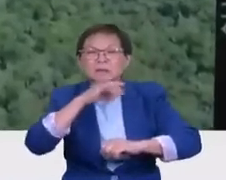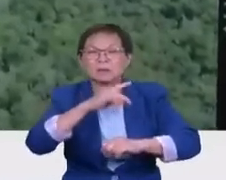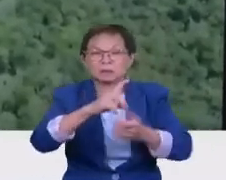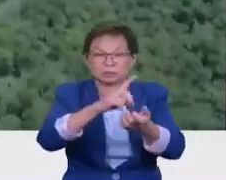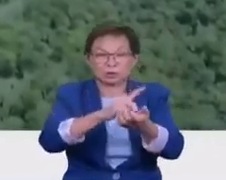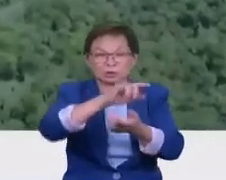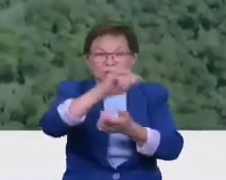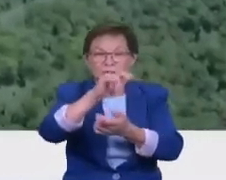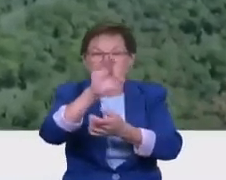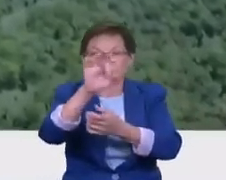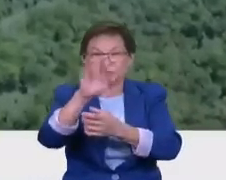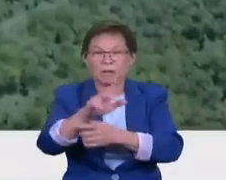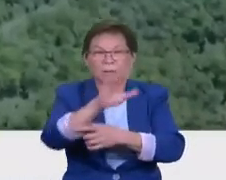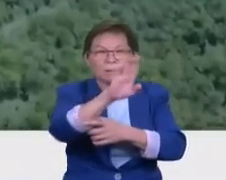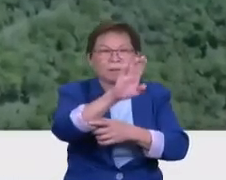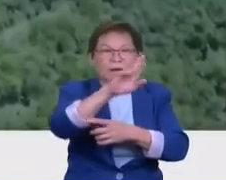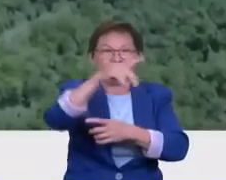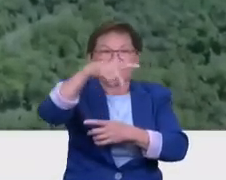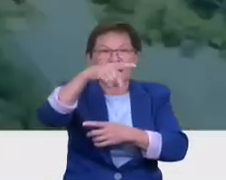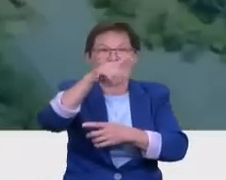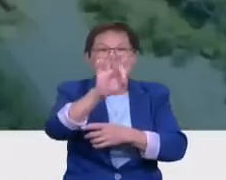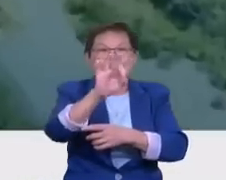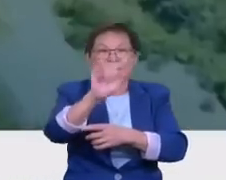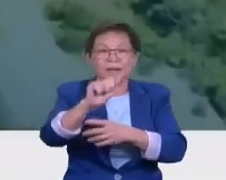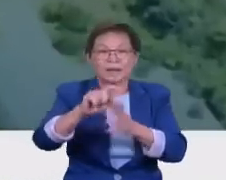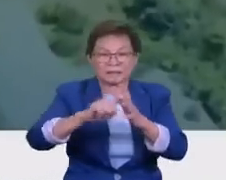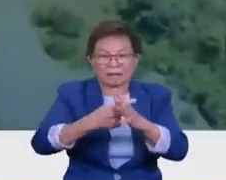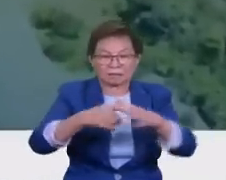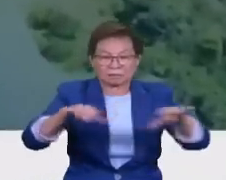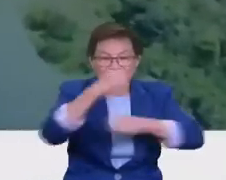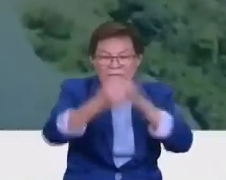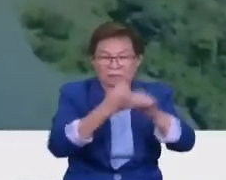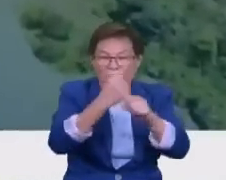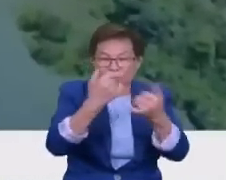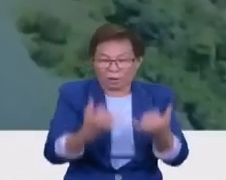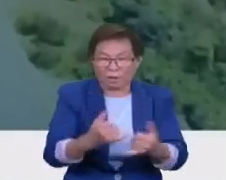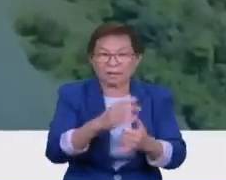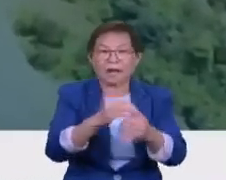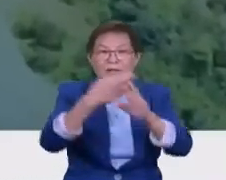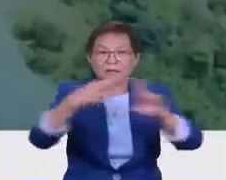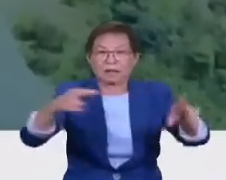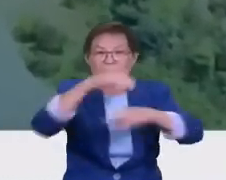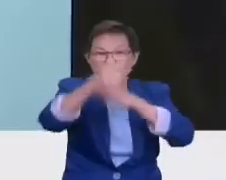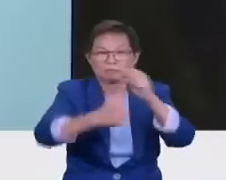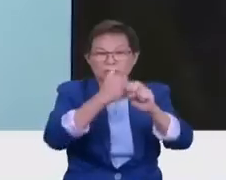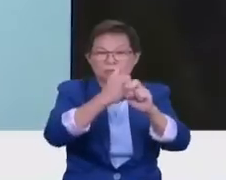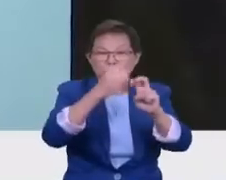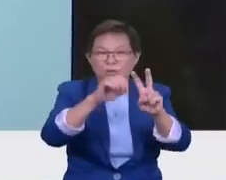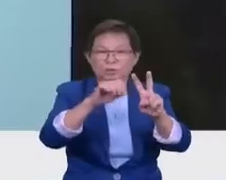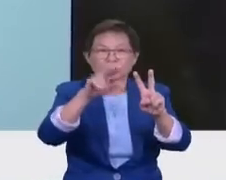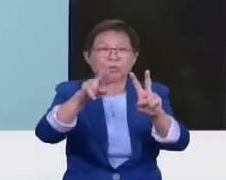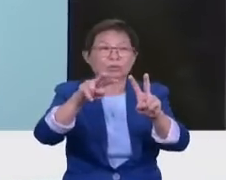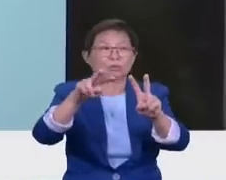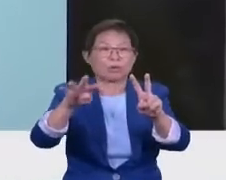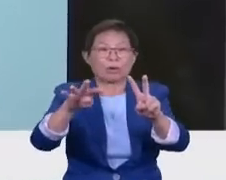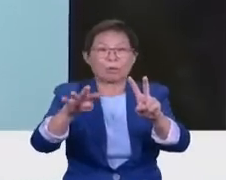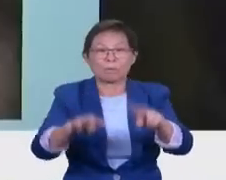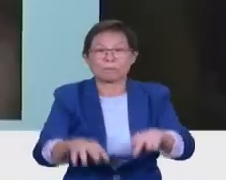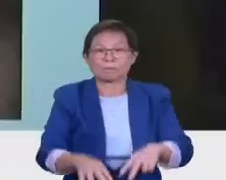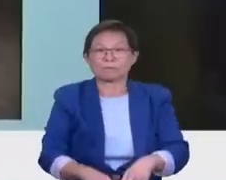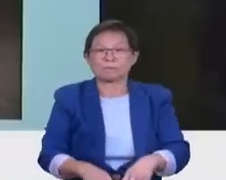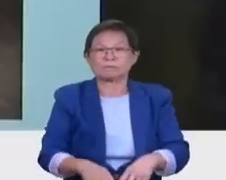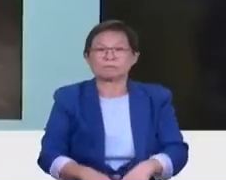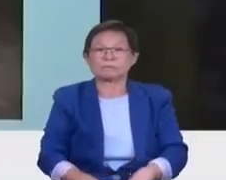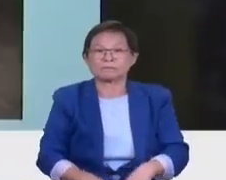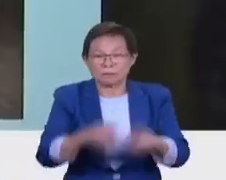berharap pembinaan pfa dapat dilaksana tahun ini dan siap selewat-lewatnya tahun depan projek berkenaan yang dirancang